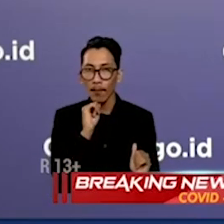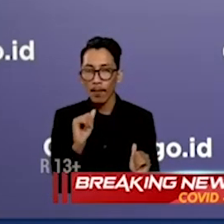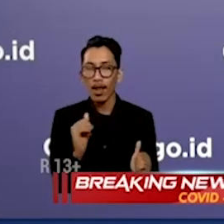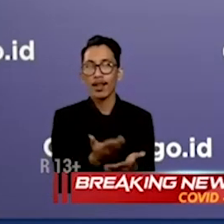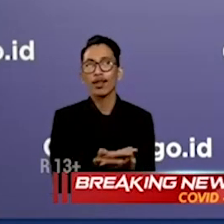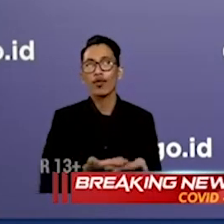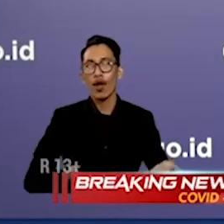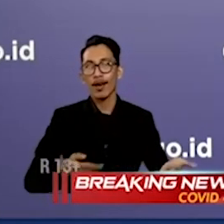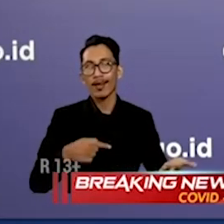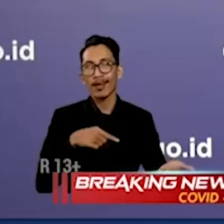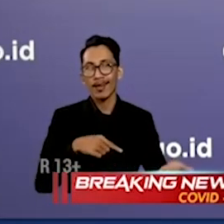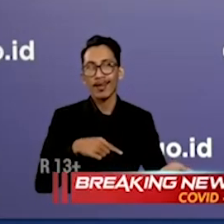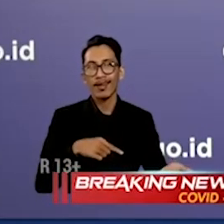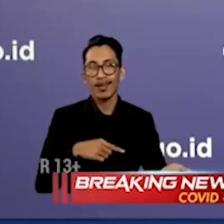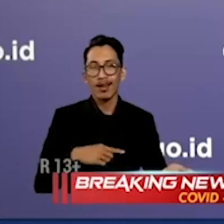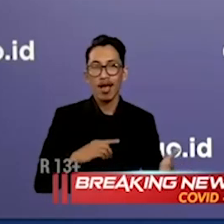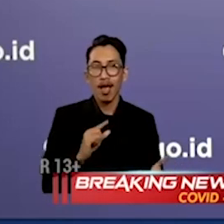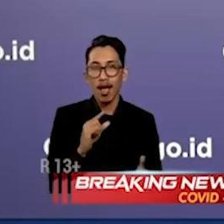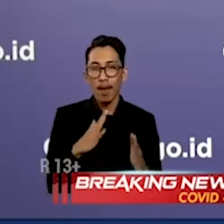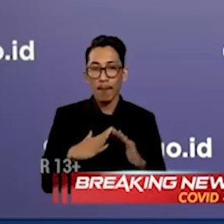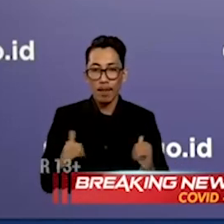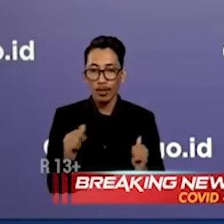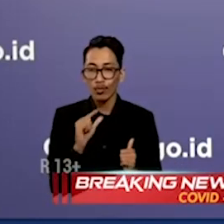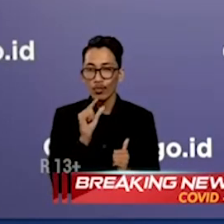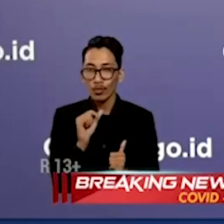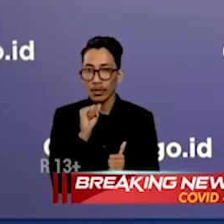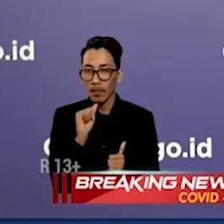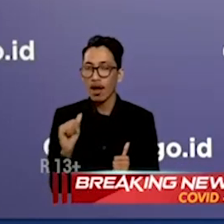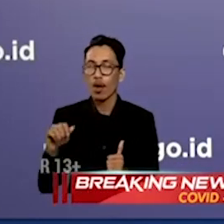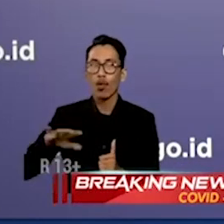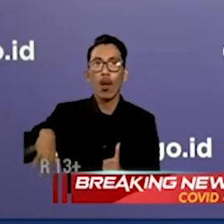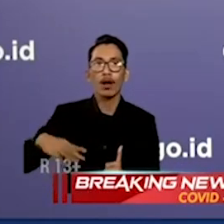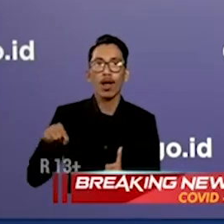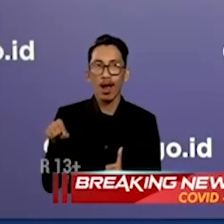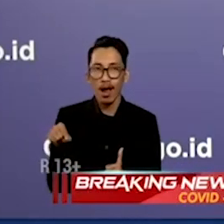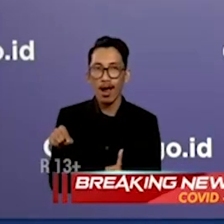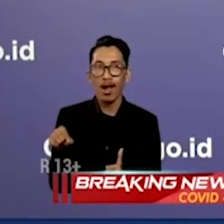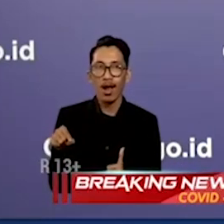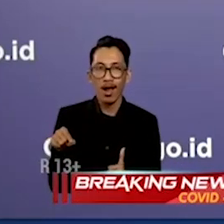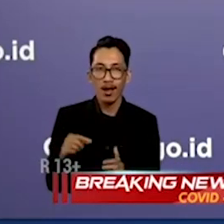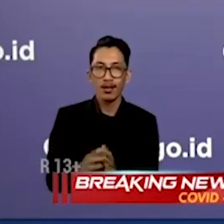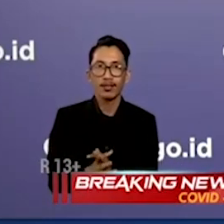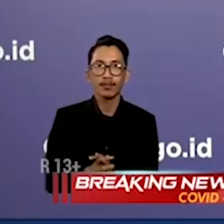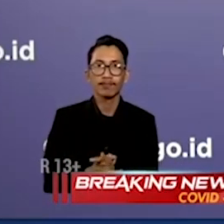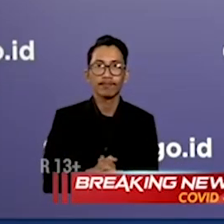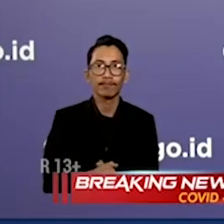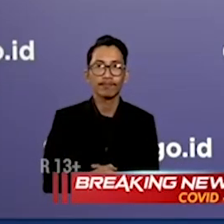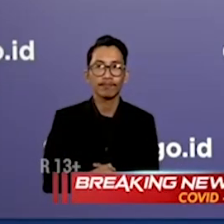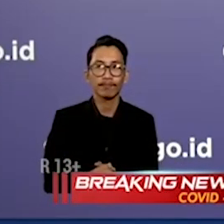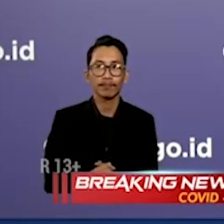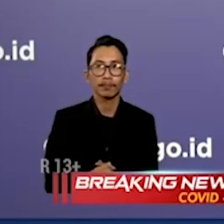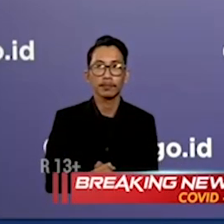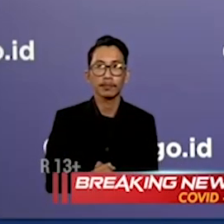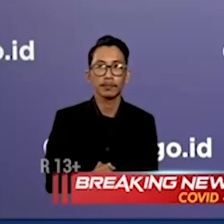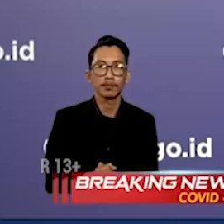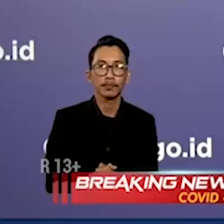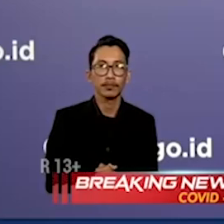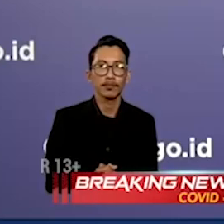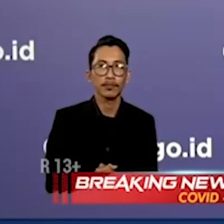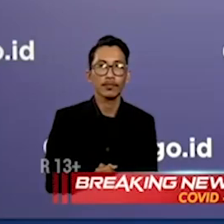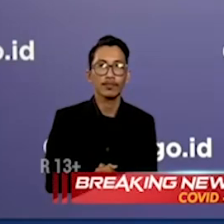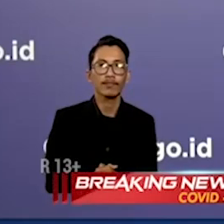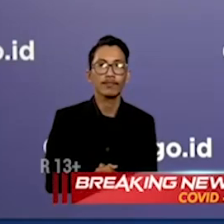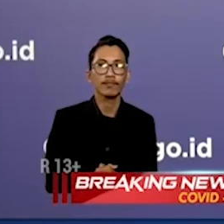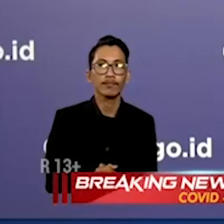kita juga aman untuk keluarga kita agar kita tidak menjadi sumber penularan ditengah-tengah keluarga Ayo